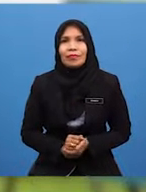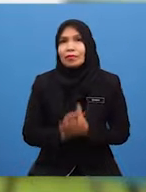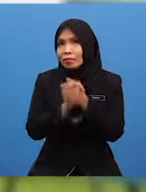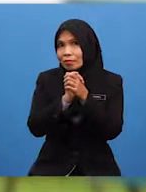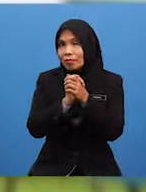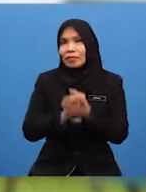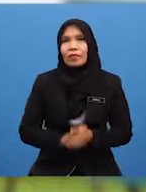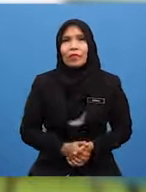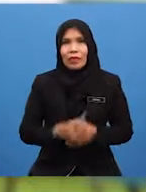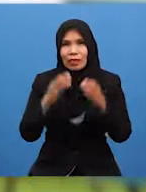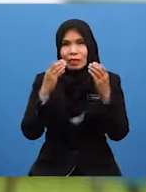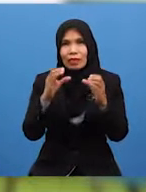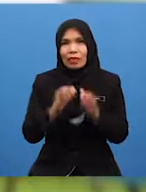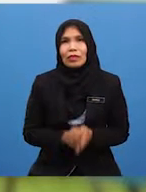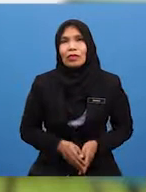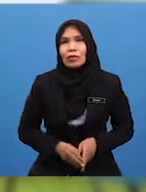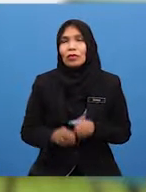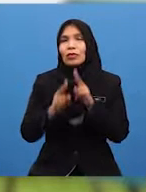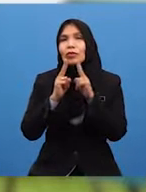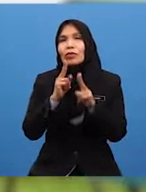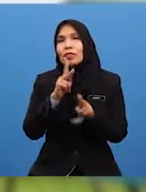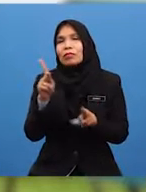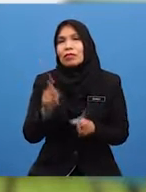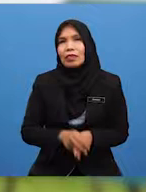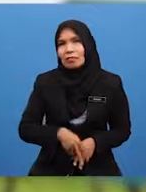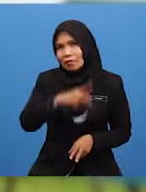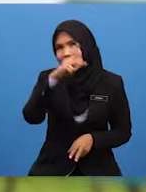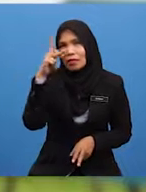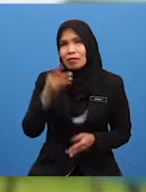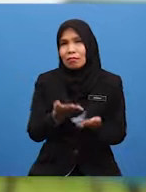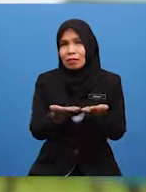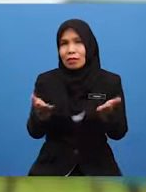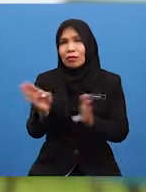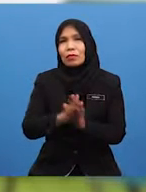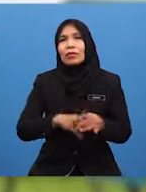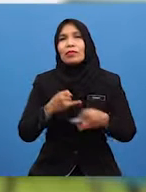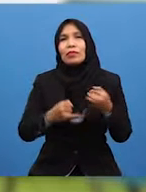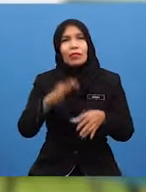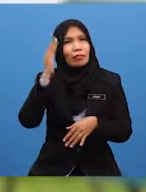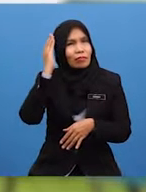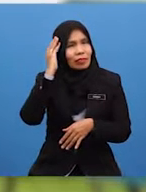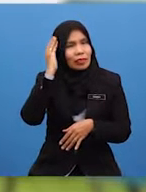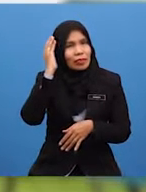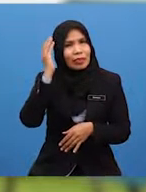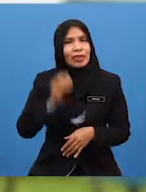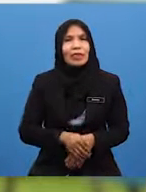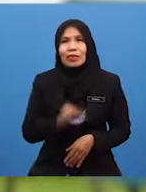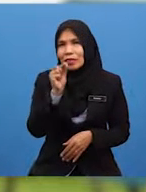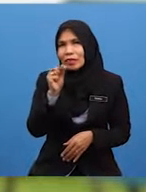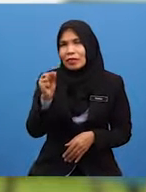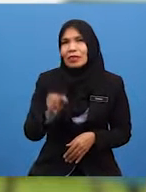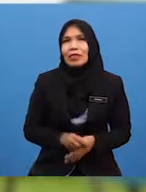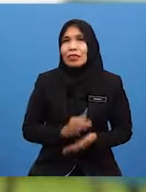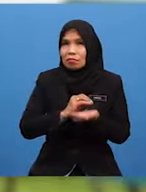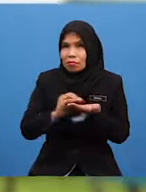Tahniah! Cikgu ucapkan kerana kamu berjaya mengingat titik-titik Braille